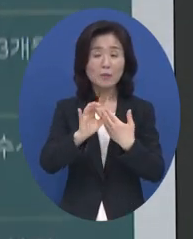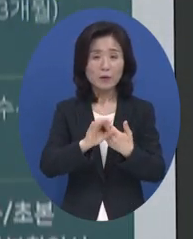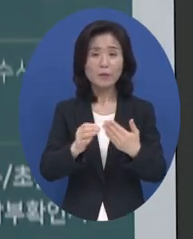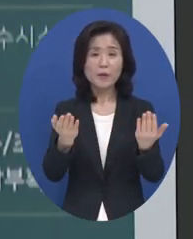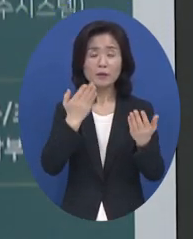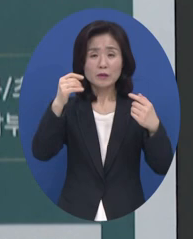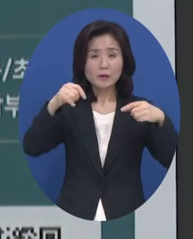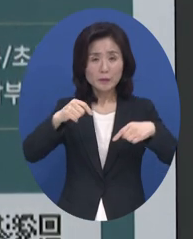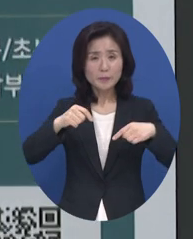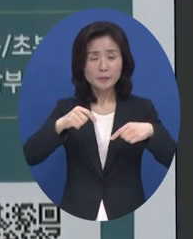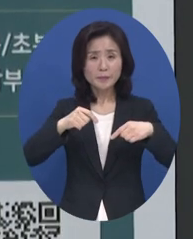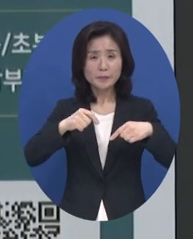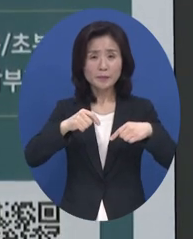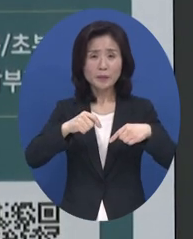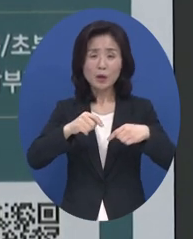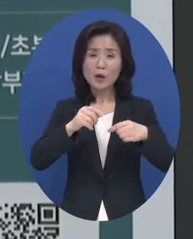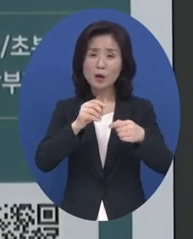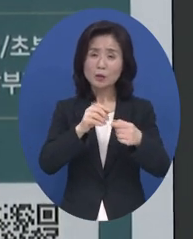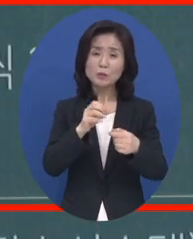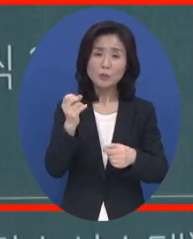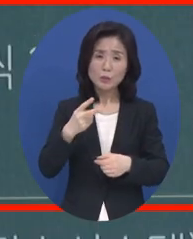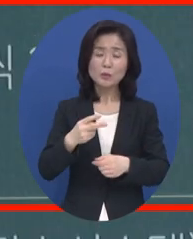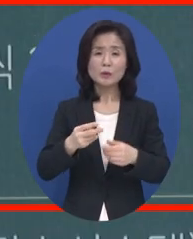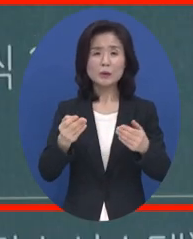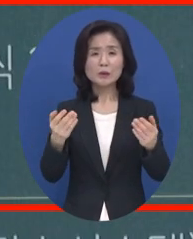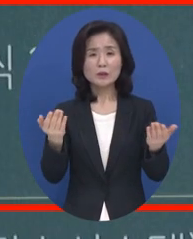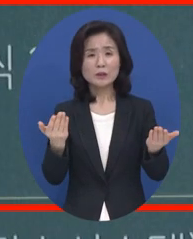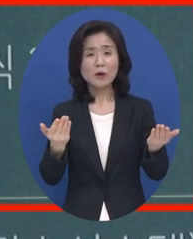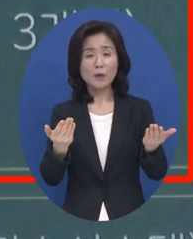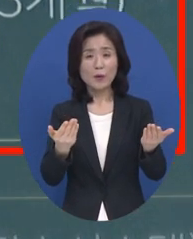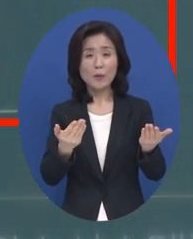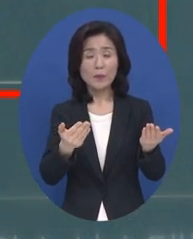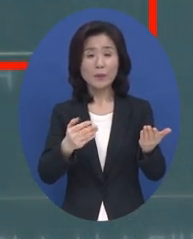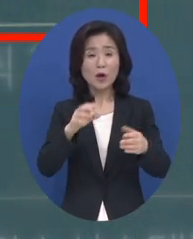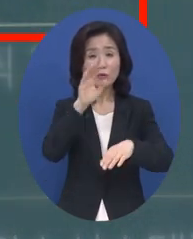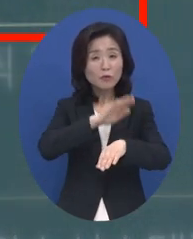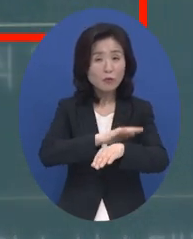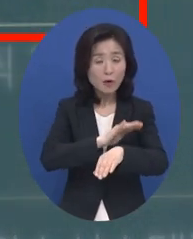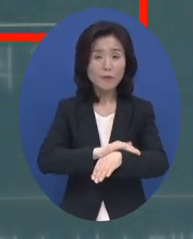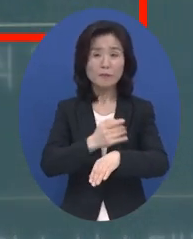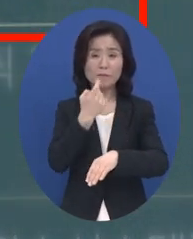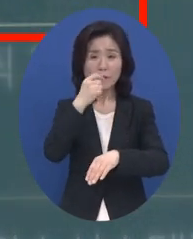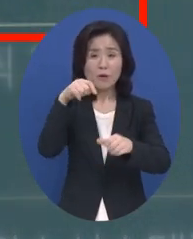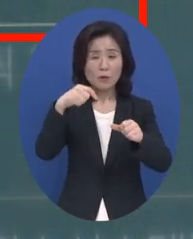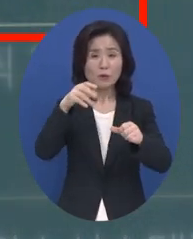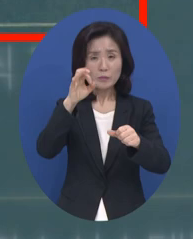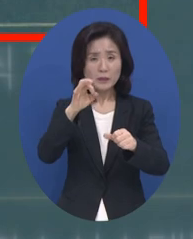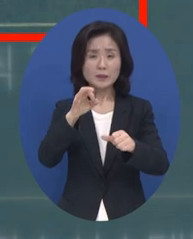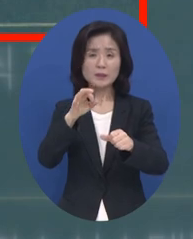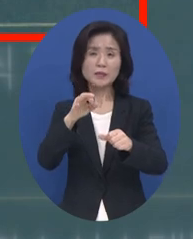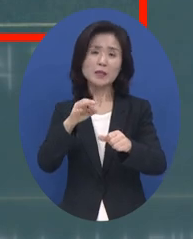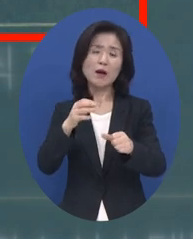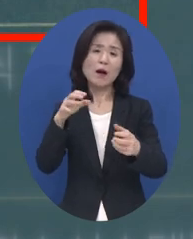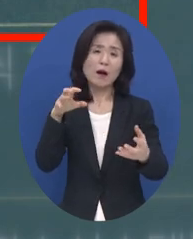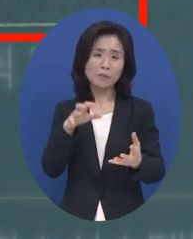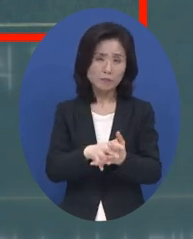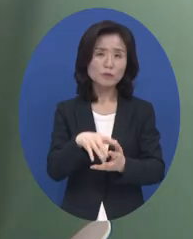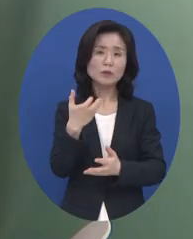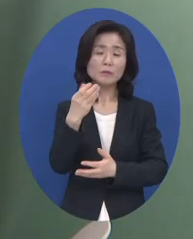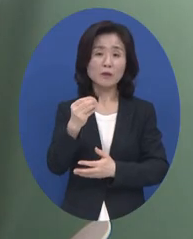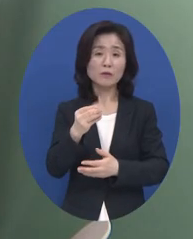개발 훈련비, 학원 교수비 등으로 사용할 수 있는 취업지원금 총 90만 원이 지역 화폐로